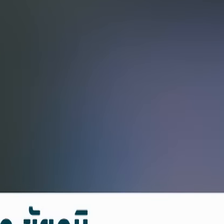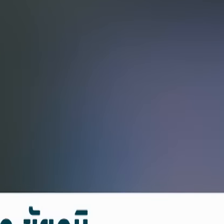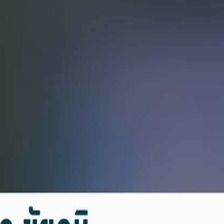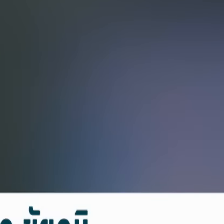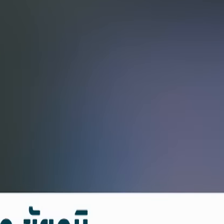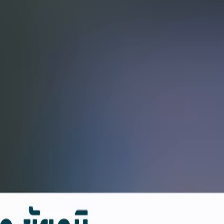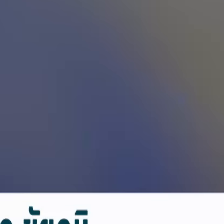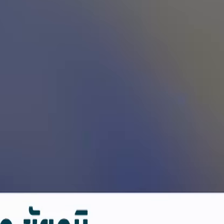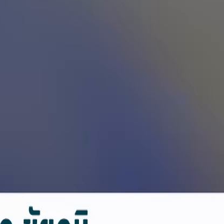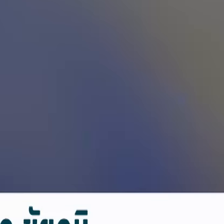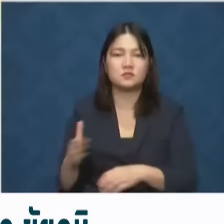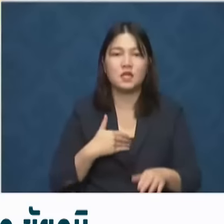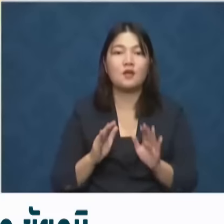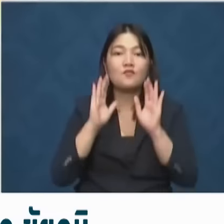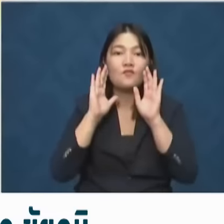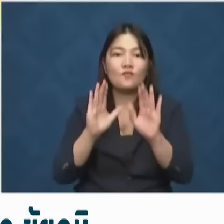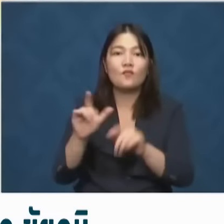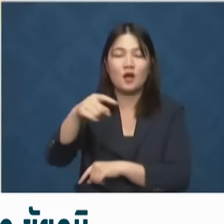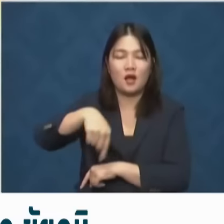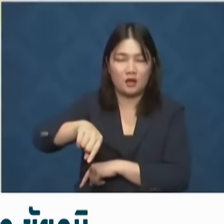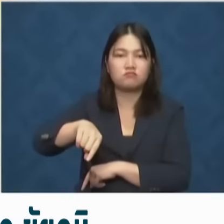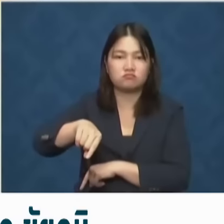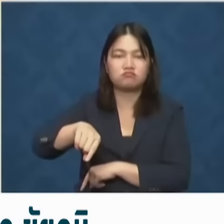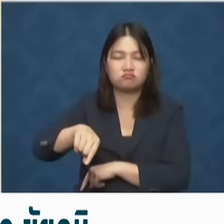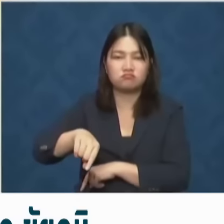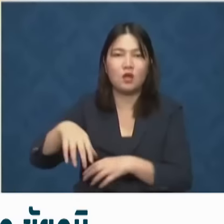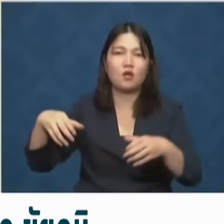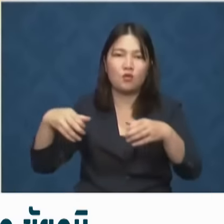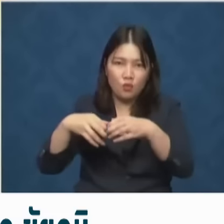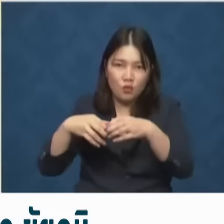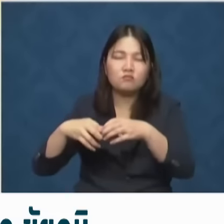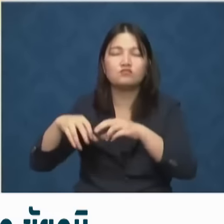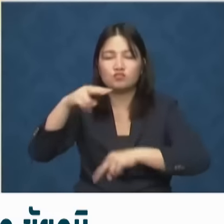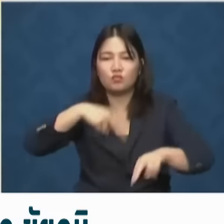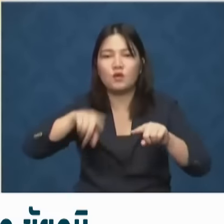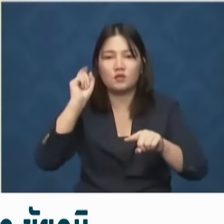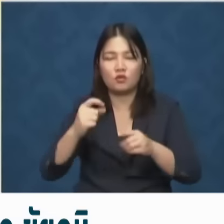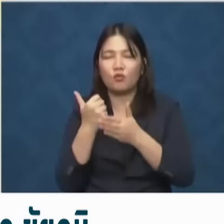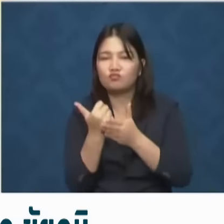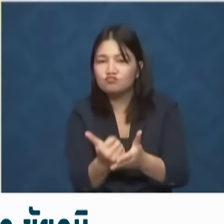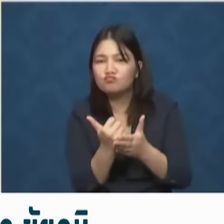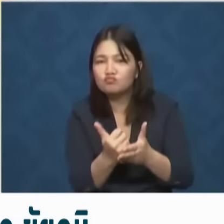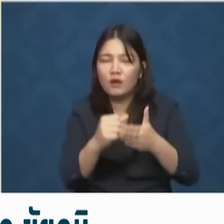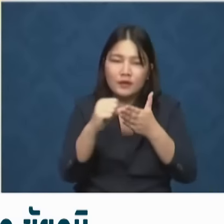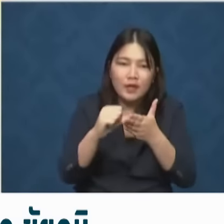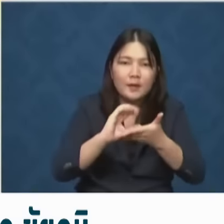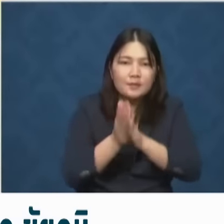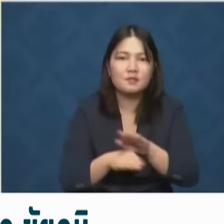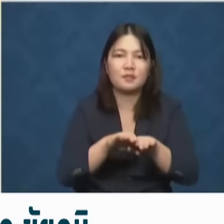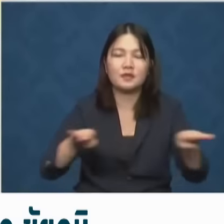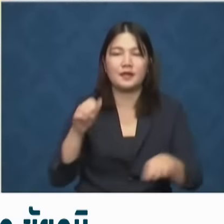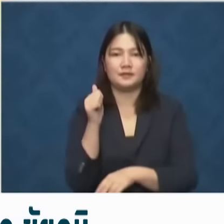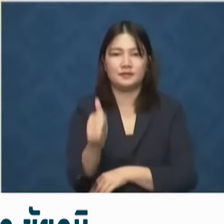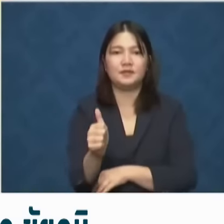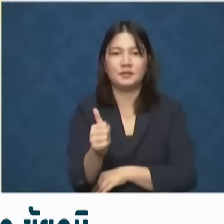พี่สาวของนางสาวกาญจนาจังหวะนะครับสสพรคพลังประชารัฐเขต 4จังหวัดชัยภูมิโดยศึกชิงเก้าอี้นี้นะครับ